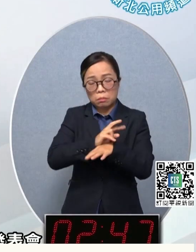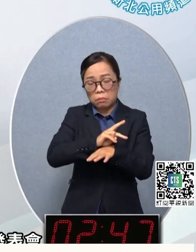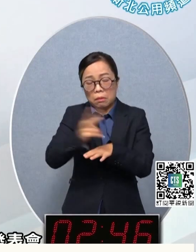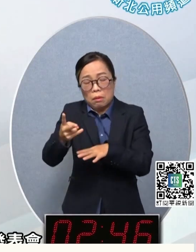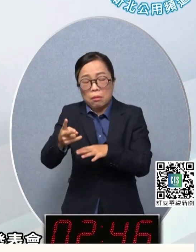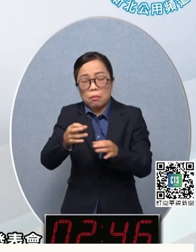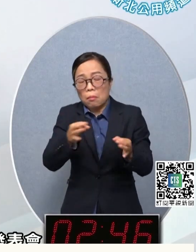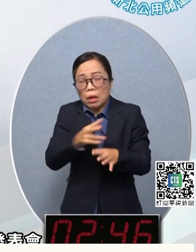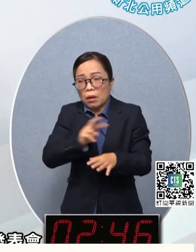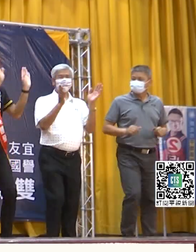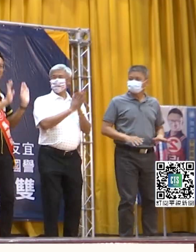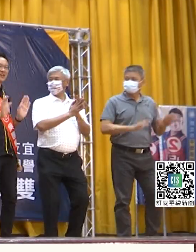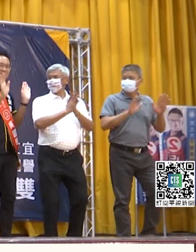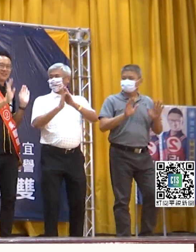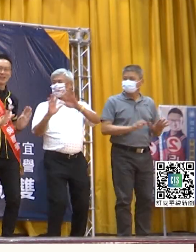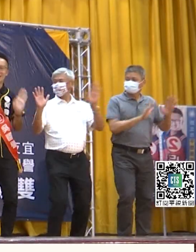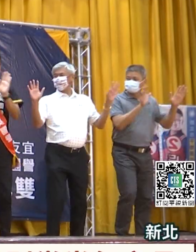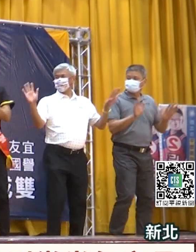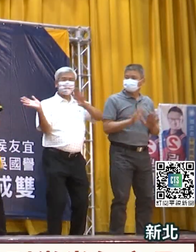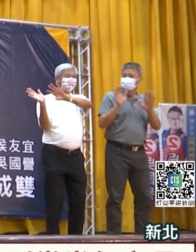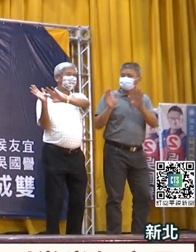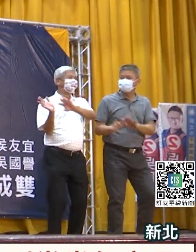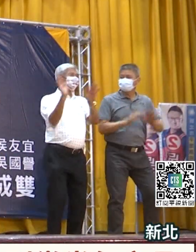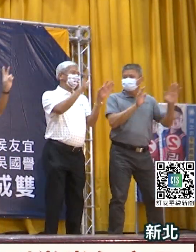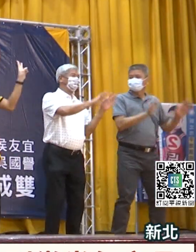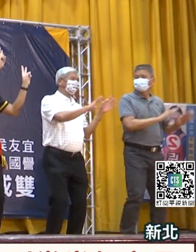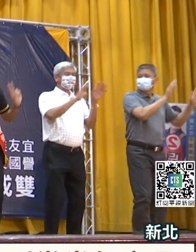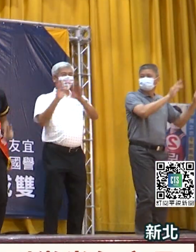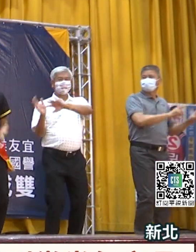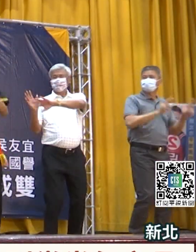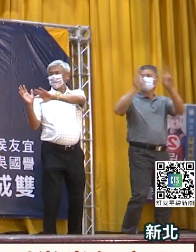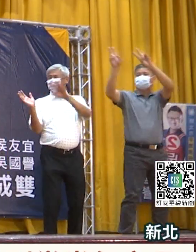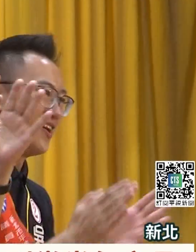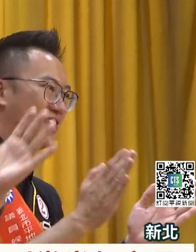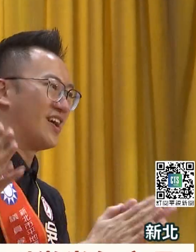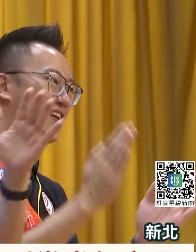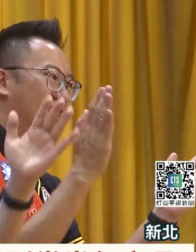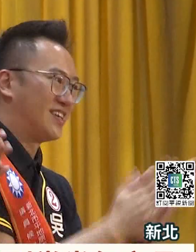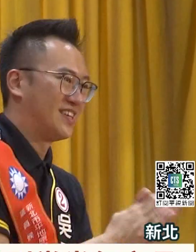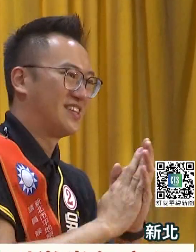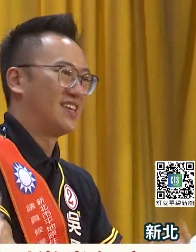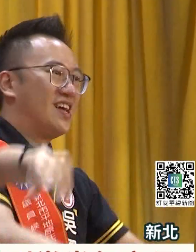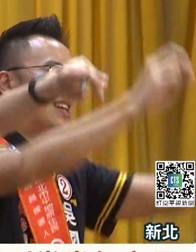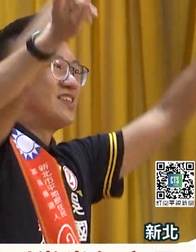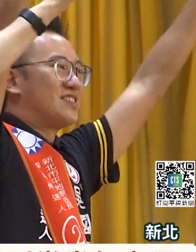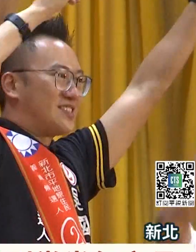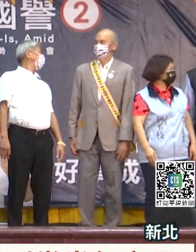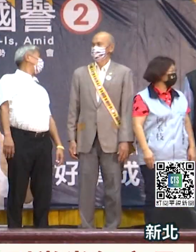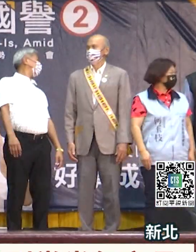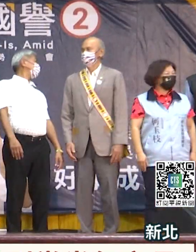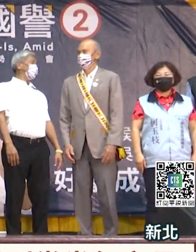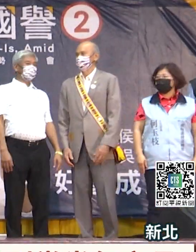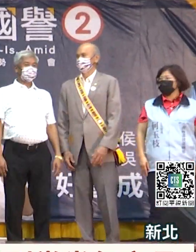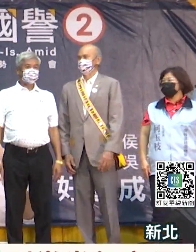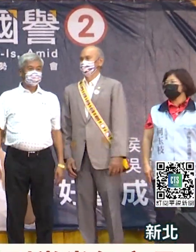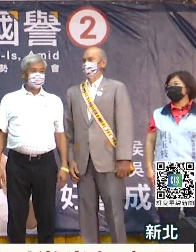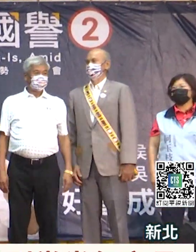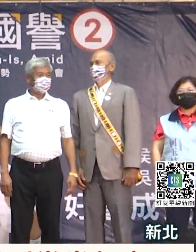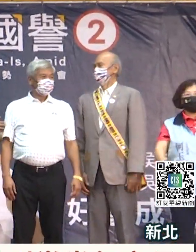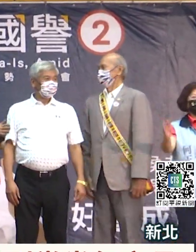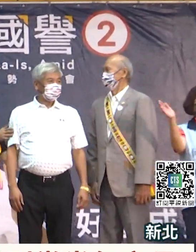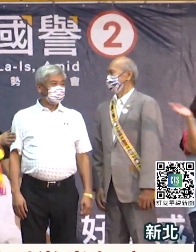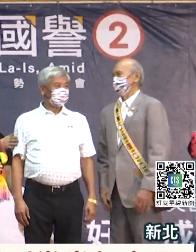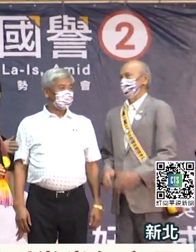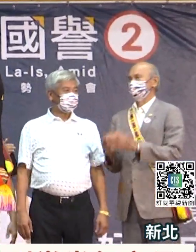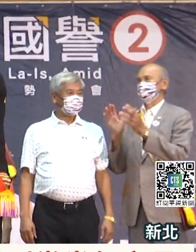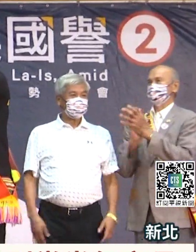统？就 yes no 嘛。 除了爱侯友宜，先就讲未做半年的市长，嘛呛侯友宜，并无替即马基层的